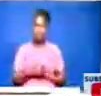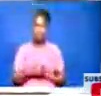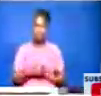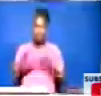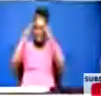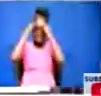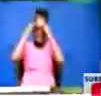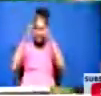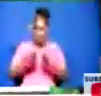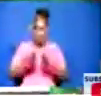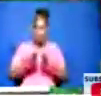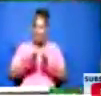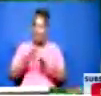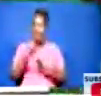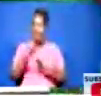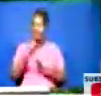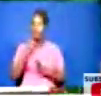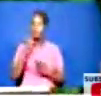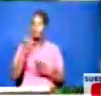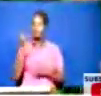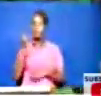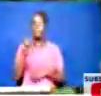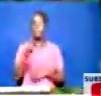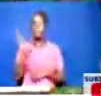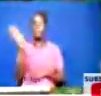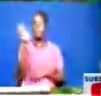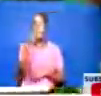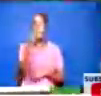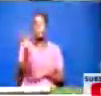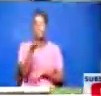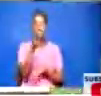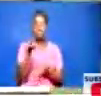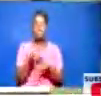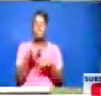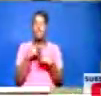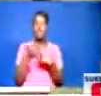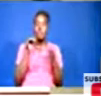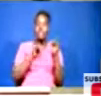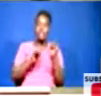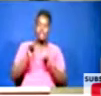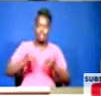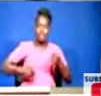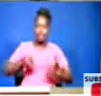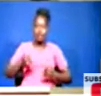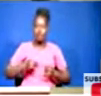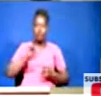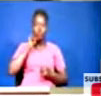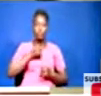Wanafunzi walivalia mavazi meupe na ya kijani huku wakibeba bendera za taifa na kutumbuiza kwa nyimbo tamtam.